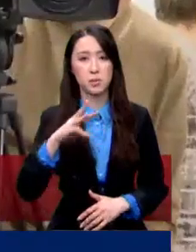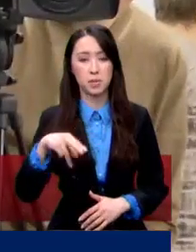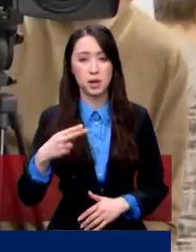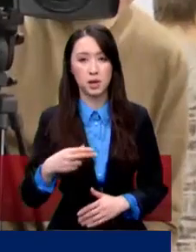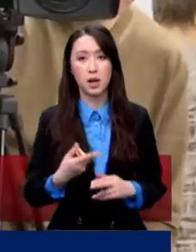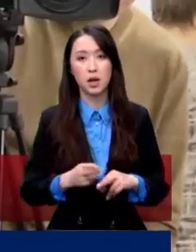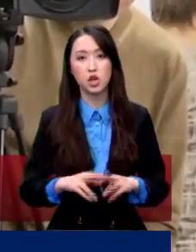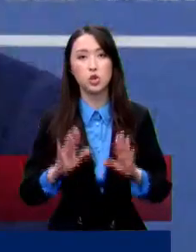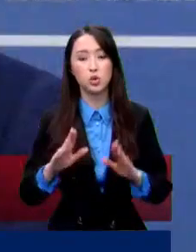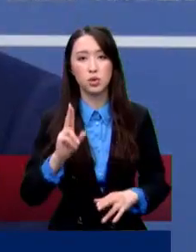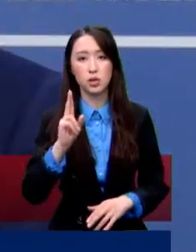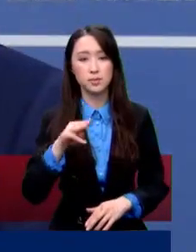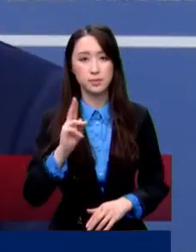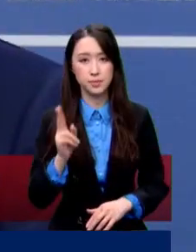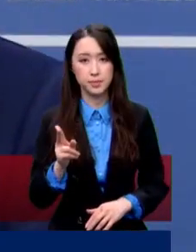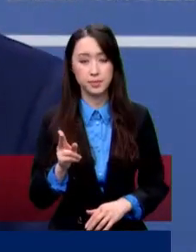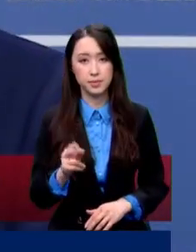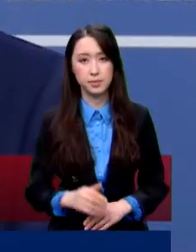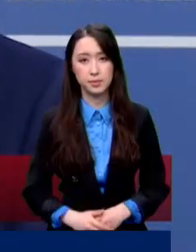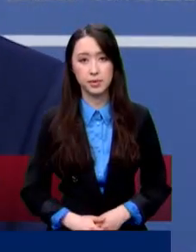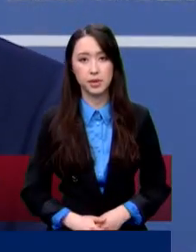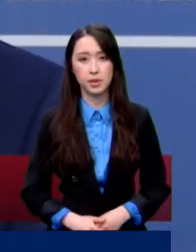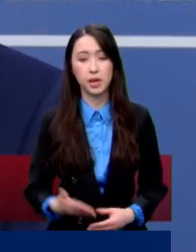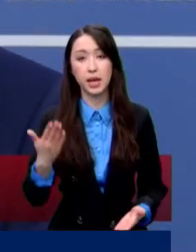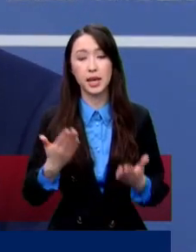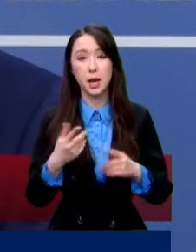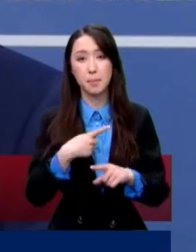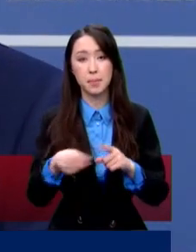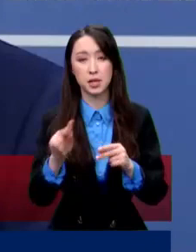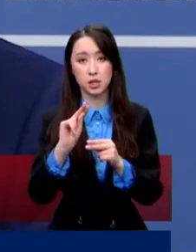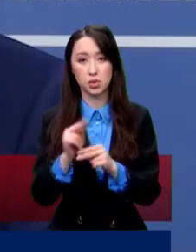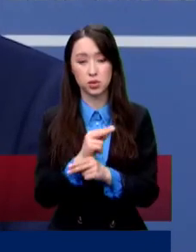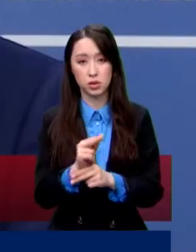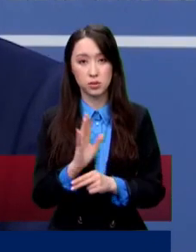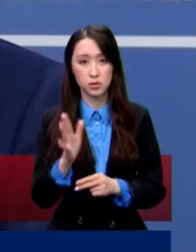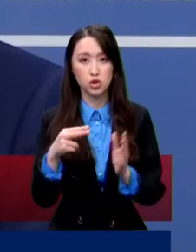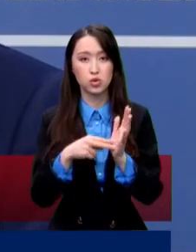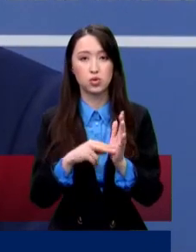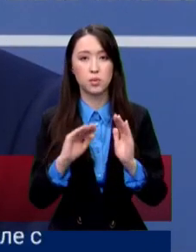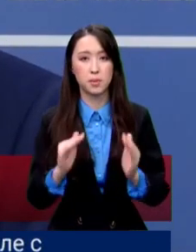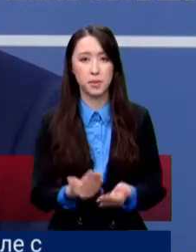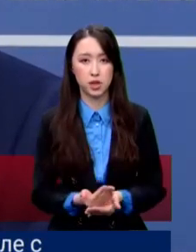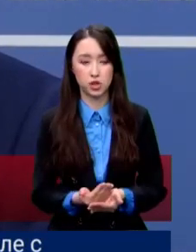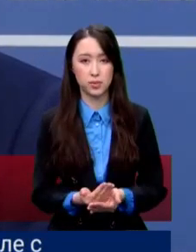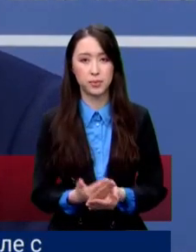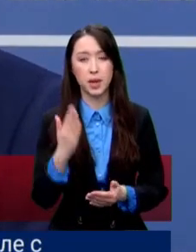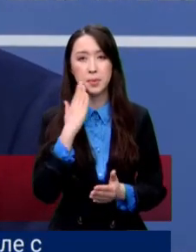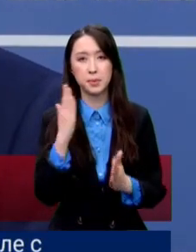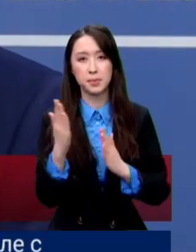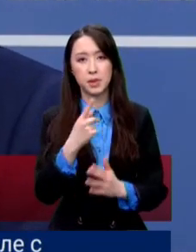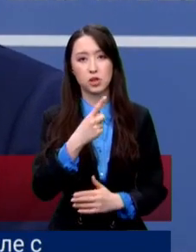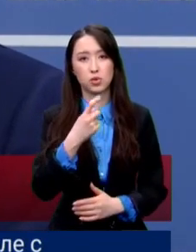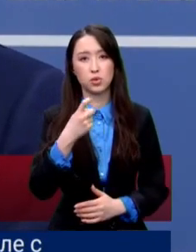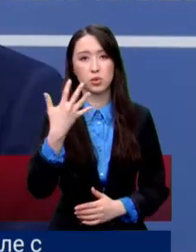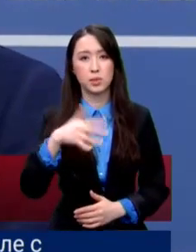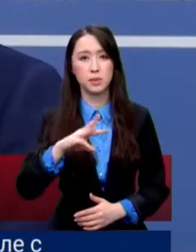Это только по КТК. Если быстро устранят, естественно, тогда сумма будет меньше. Но пределы где-то